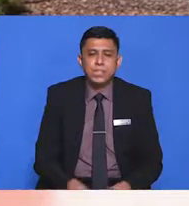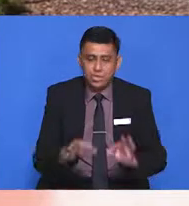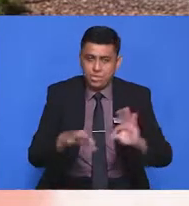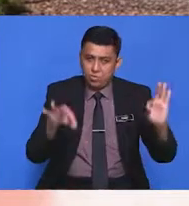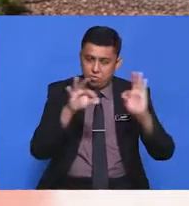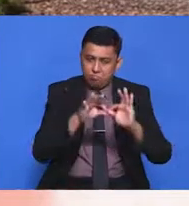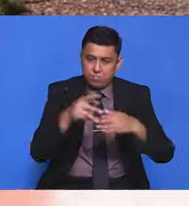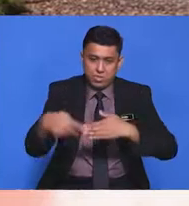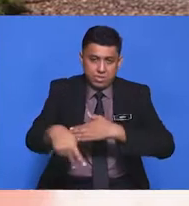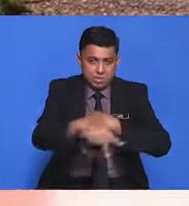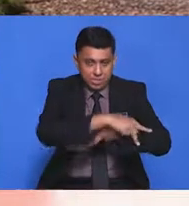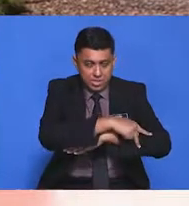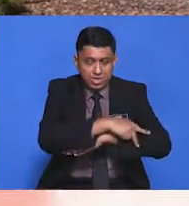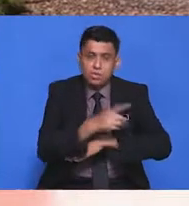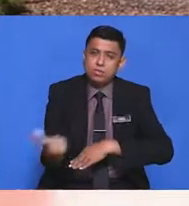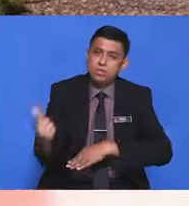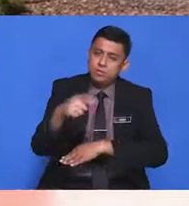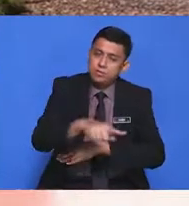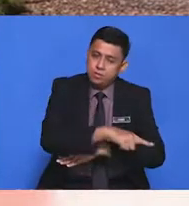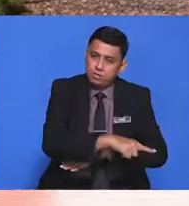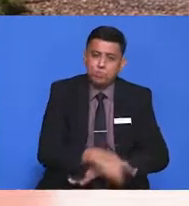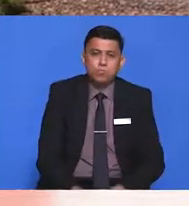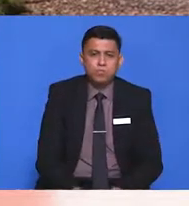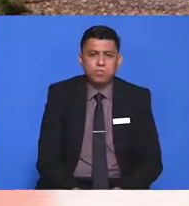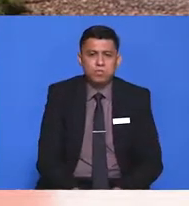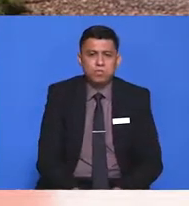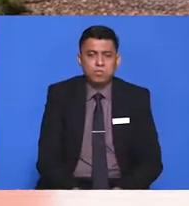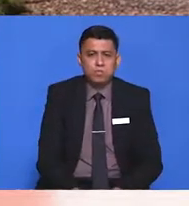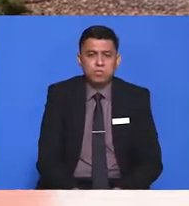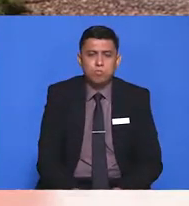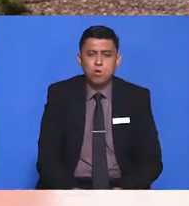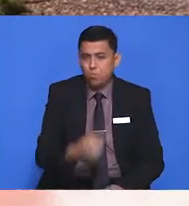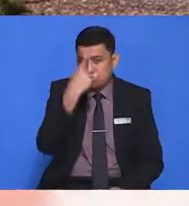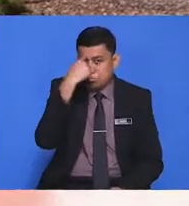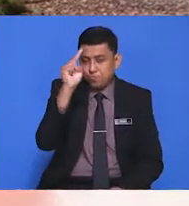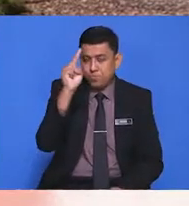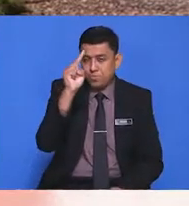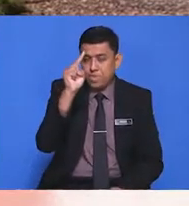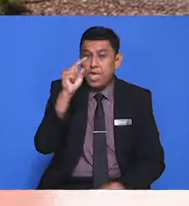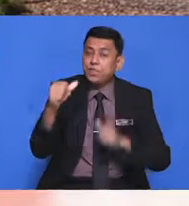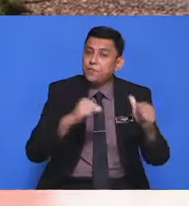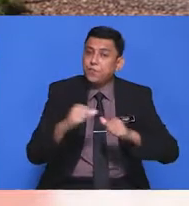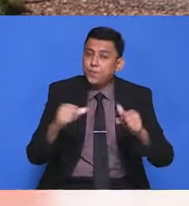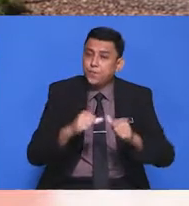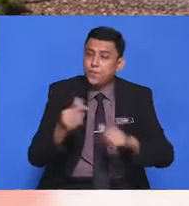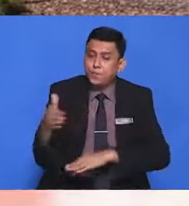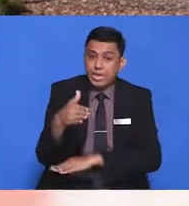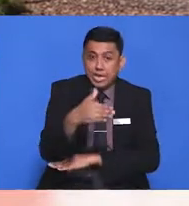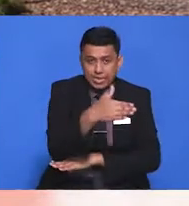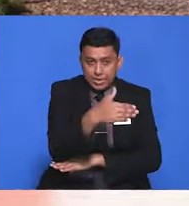Kepentingan pinggir laut bagi negara-negara Asia Tenggara secara umumnya adalah untuk kegiatan